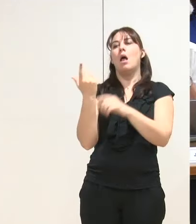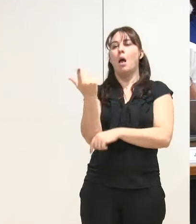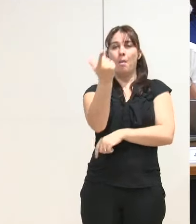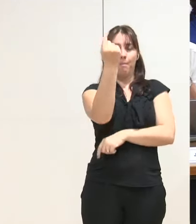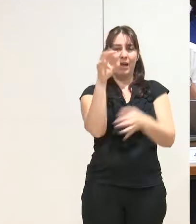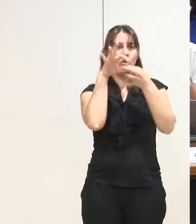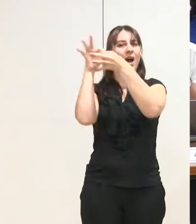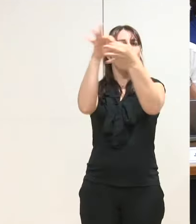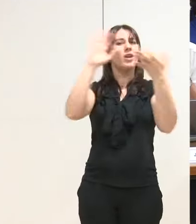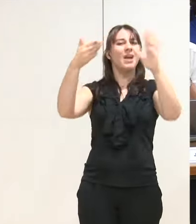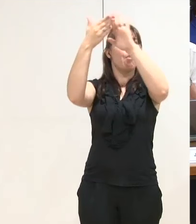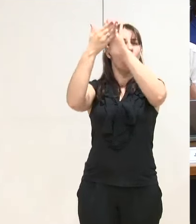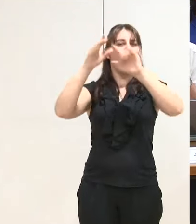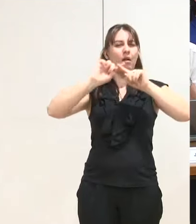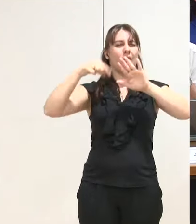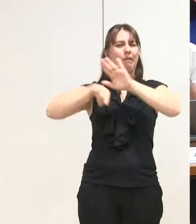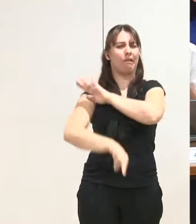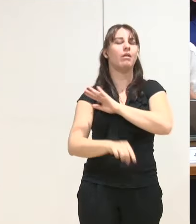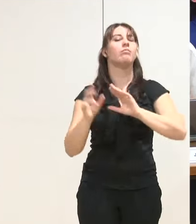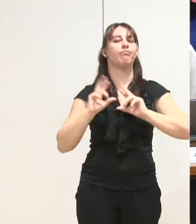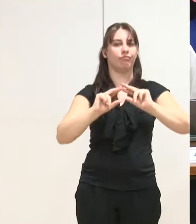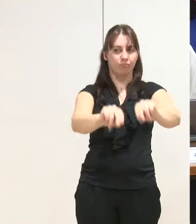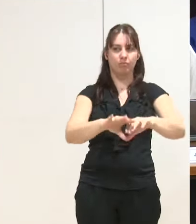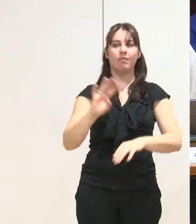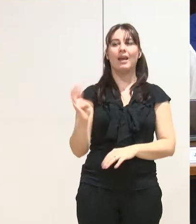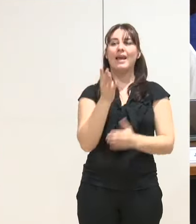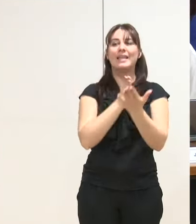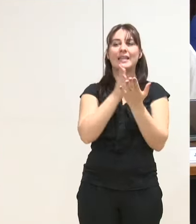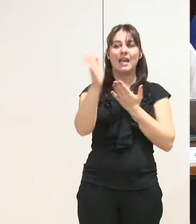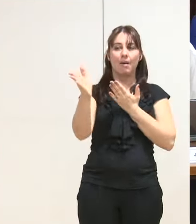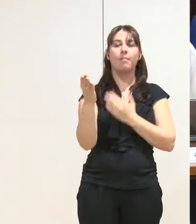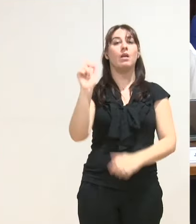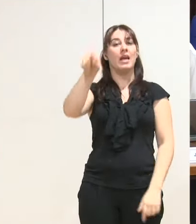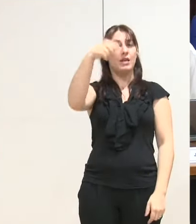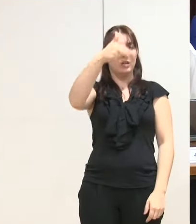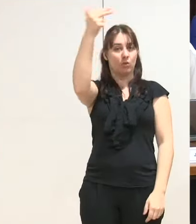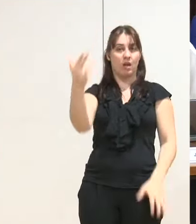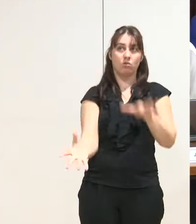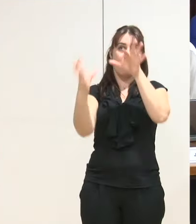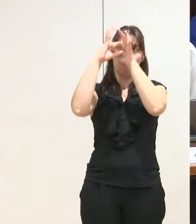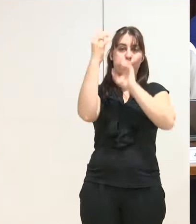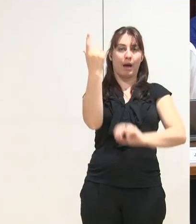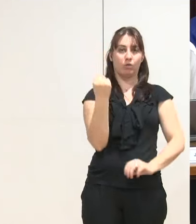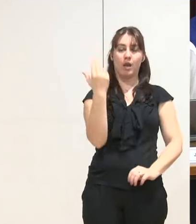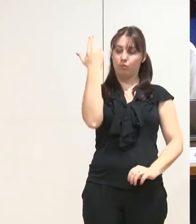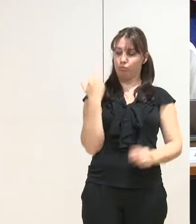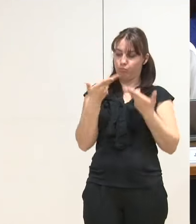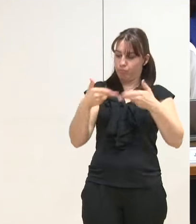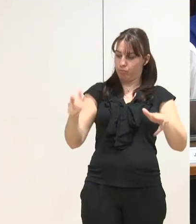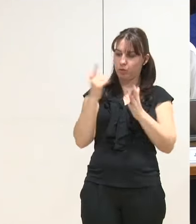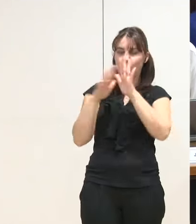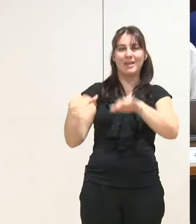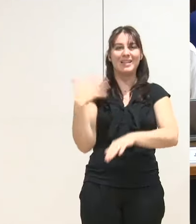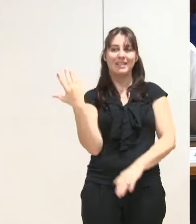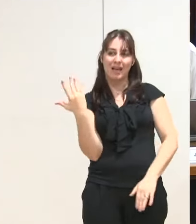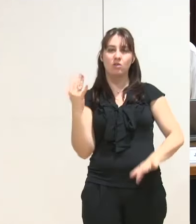coordination montagne 4e axe un partenariat avec l'Éducation nationale a été inauguré en 2015 avec